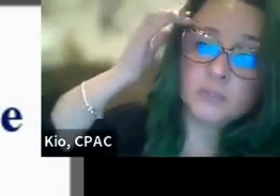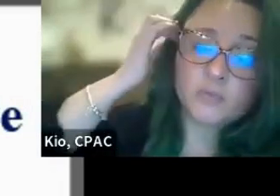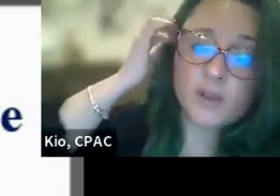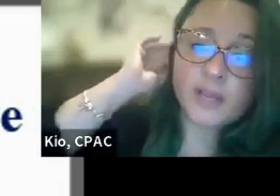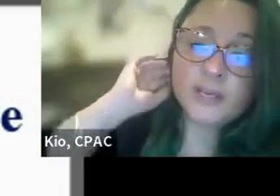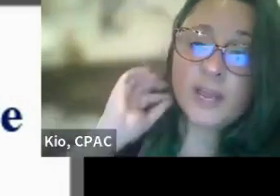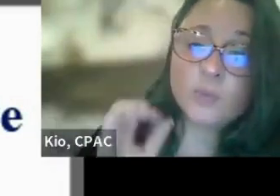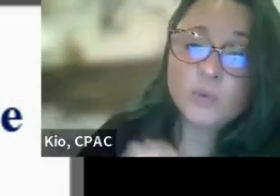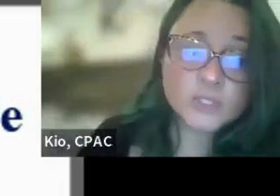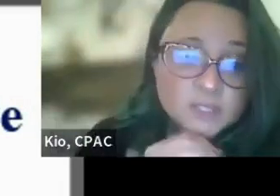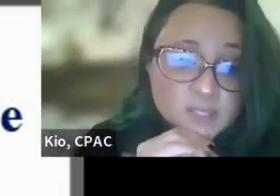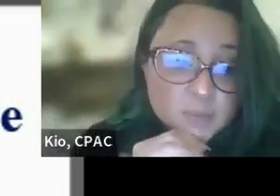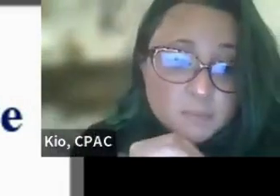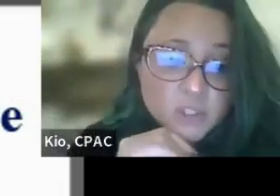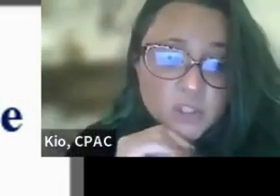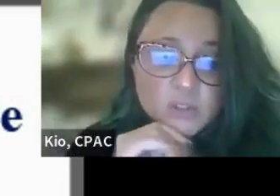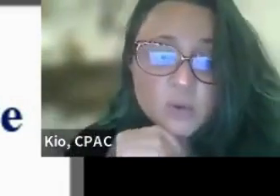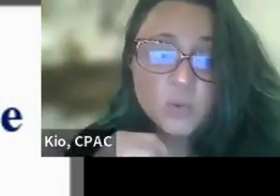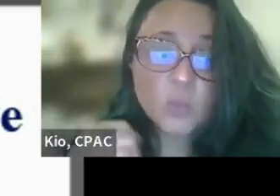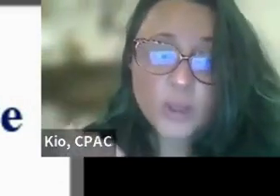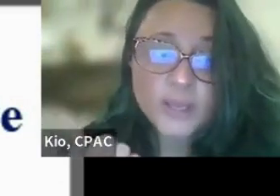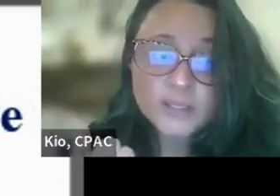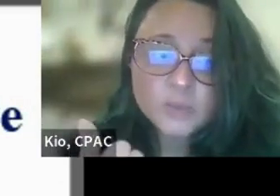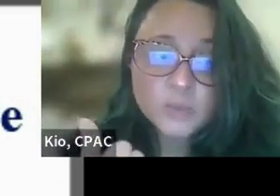求，然后，